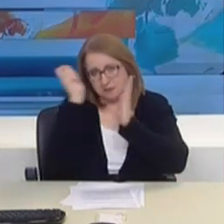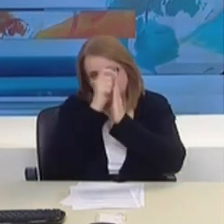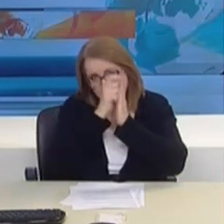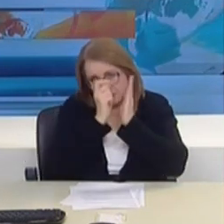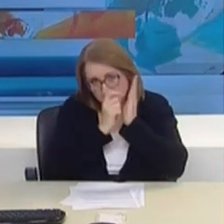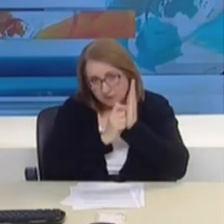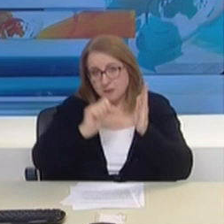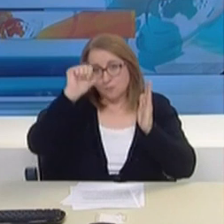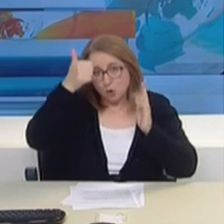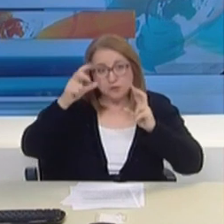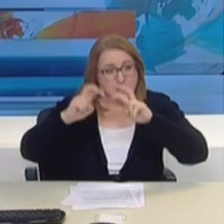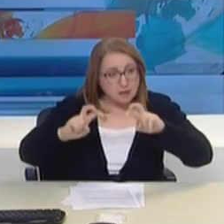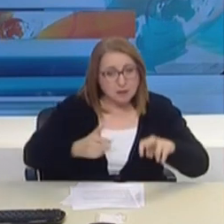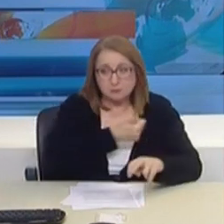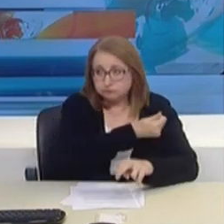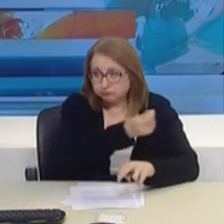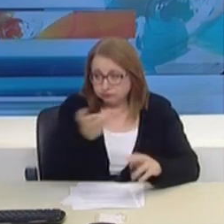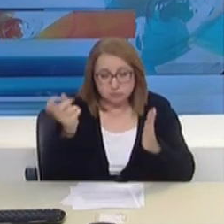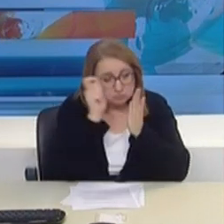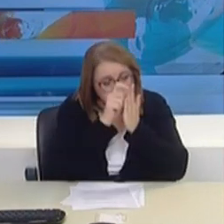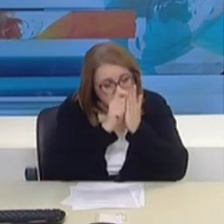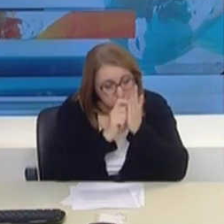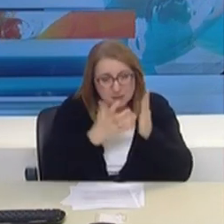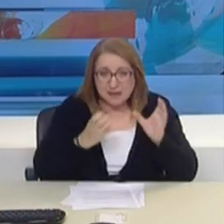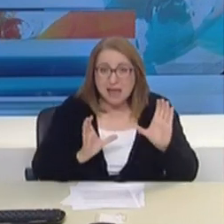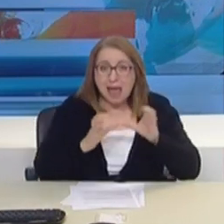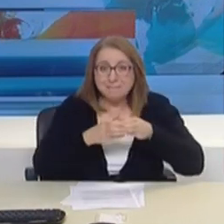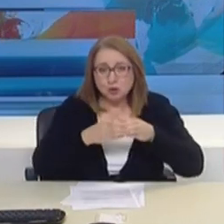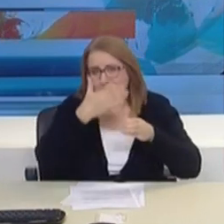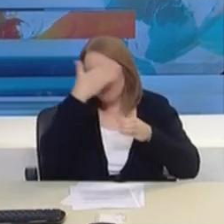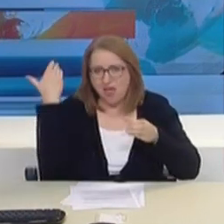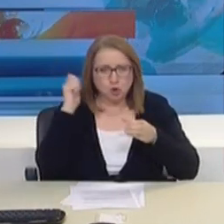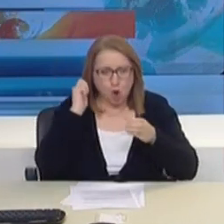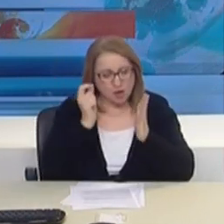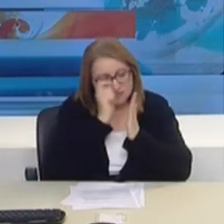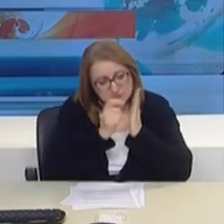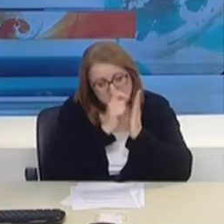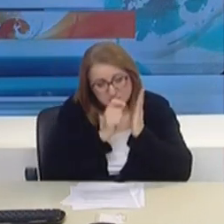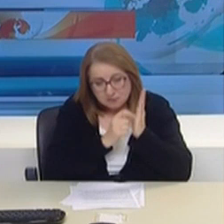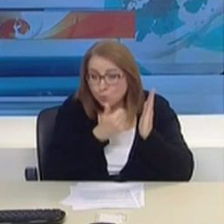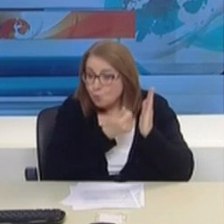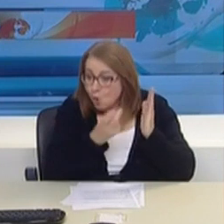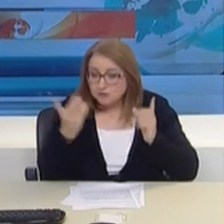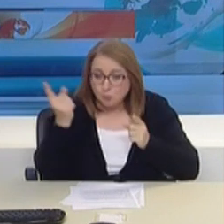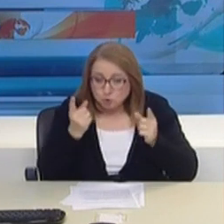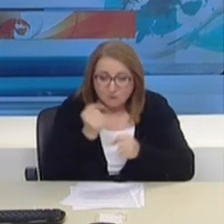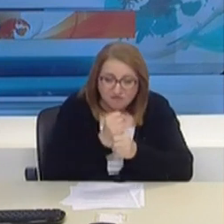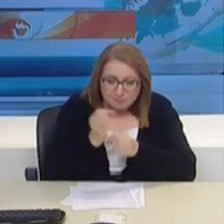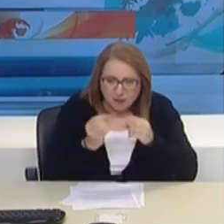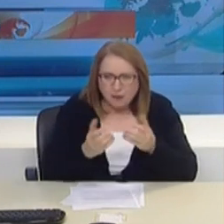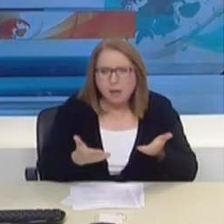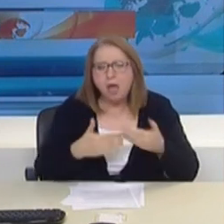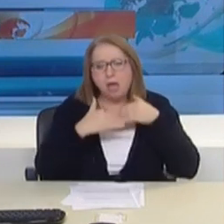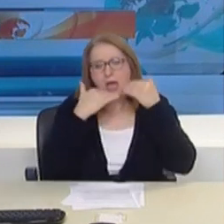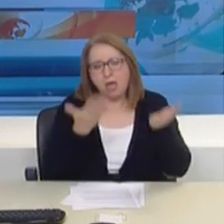η Επιτροπή Διοντολογίας να έχει τα δεδομένα υπόψη της και να διαμορφώνει μια θέση. Έχουμε ειδική επιτροπή για αυτό σχηματίσει και